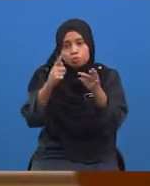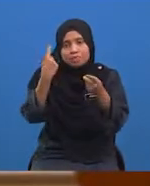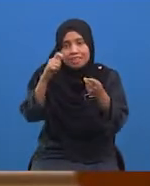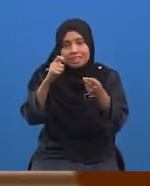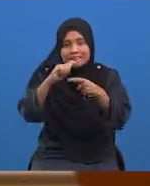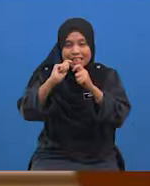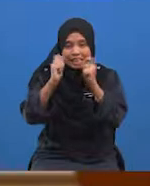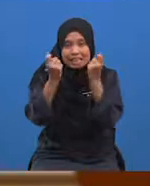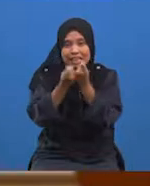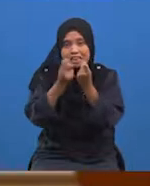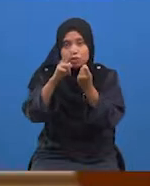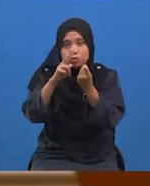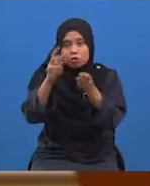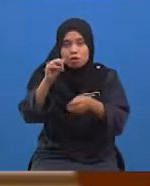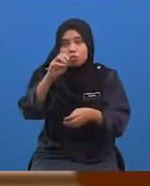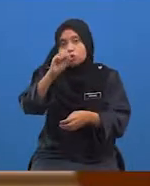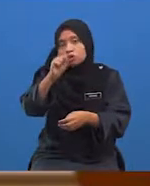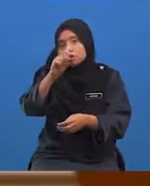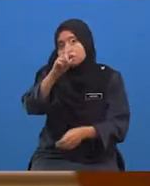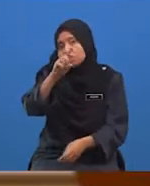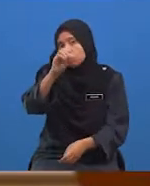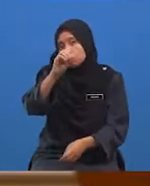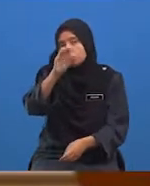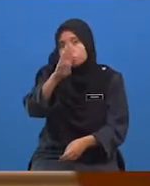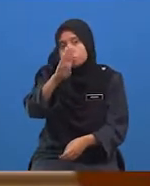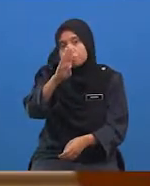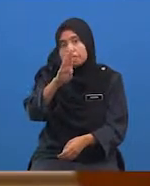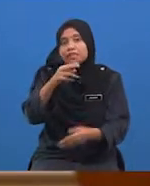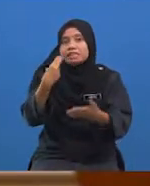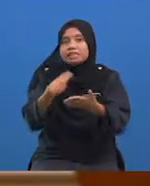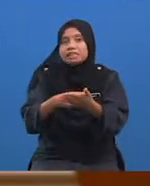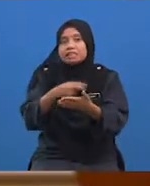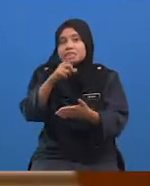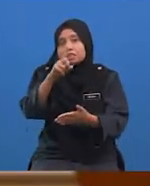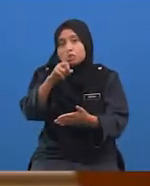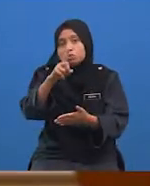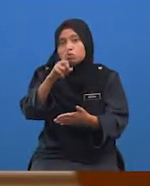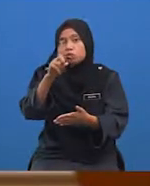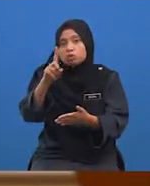Geografi Tingkatan 2 pada muka surat 104 hingga